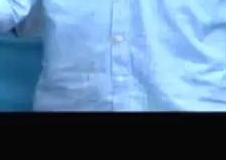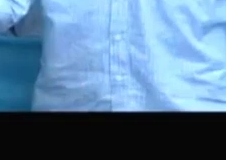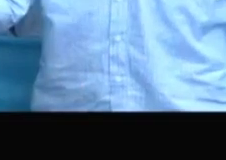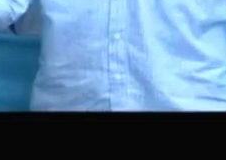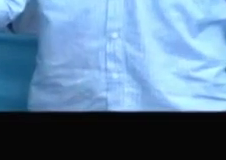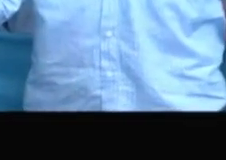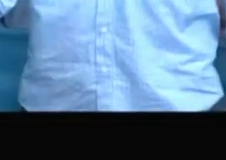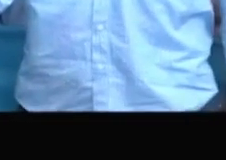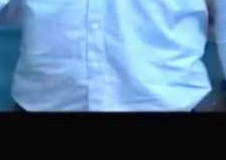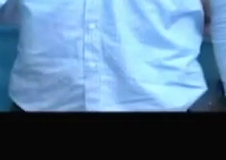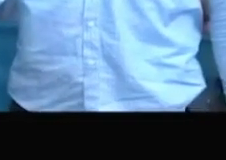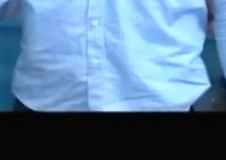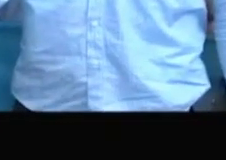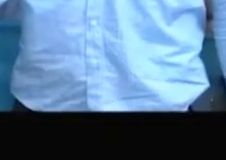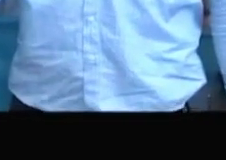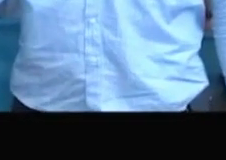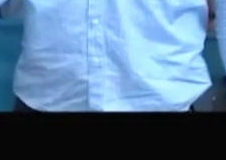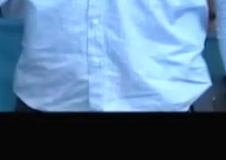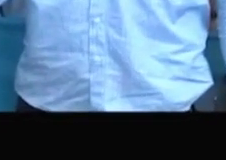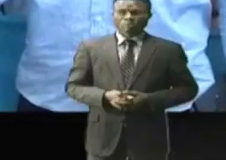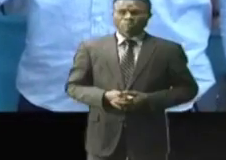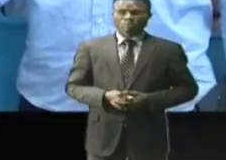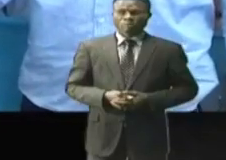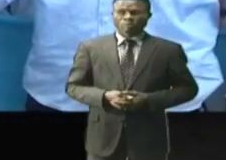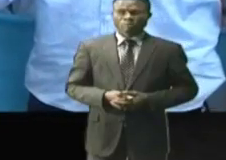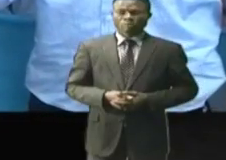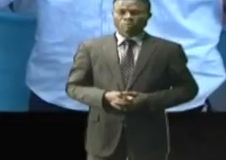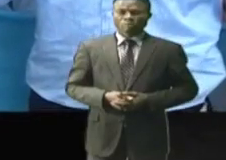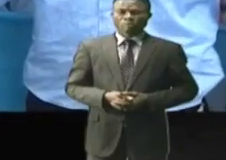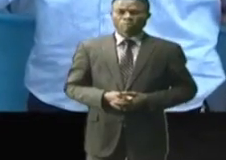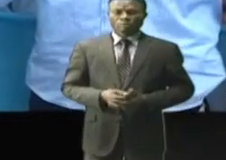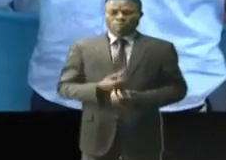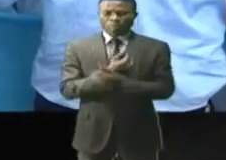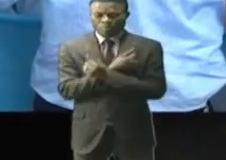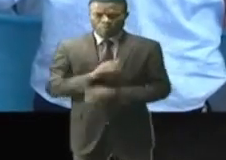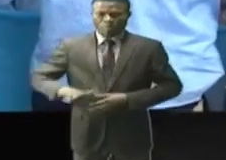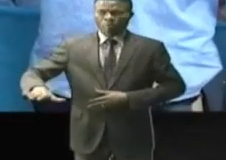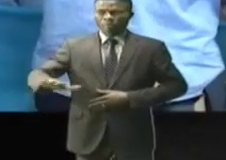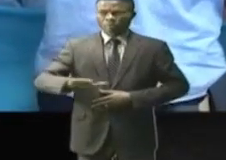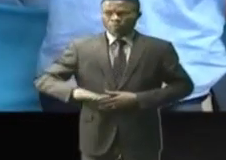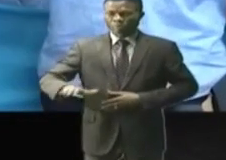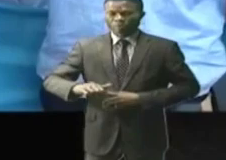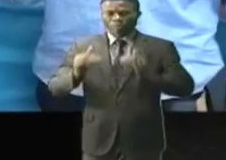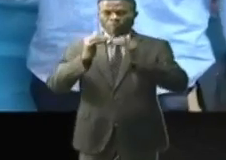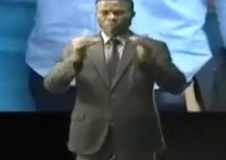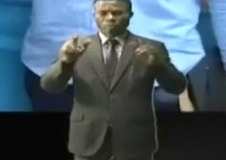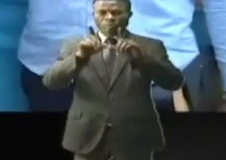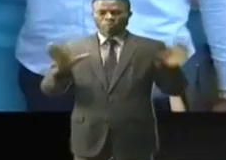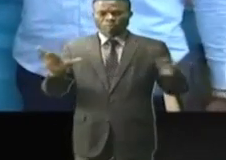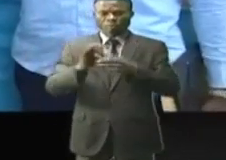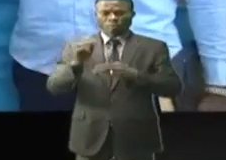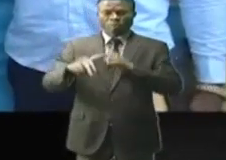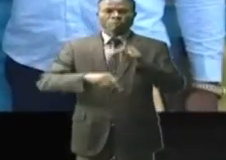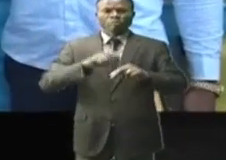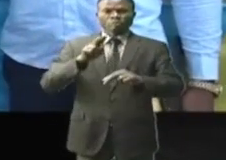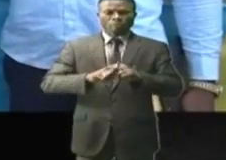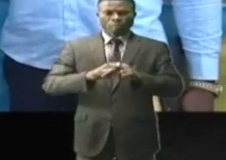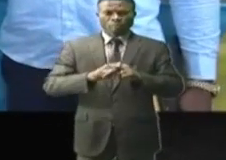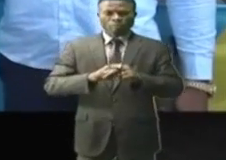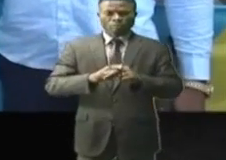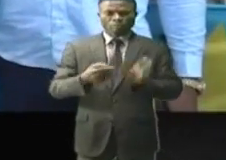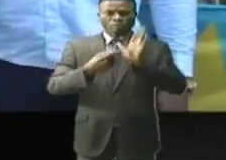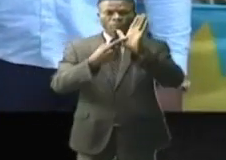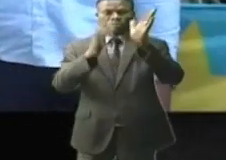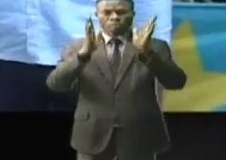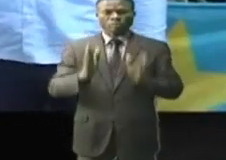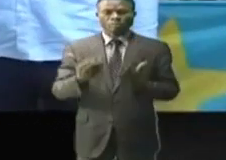Lumumba. Pour l'amour du Congo, l'intérêt supérieur de la nation, la paix et la cohésion nationale, la